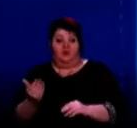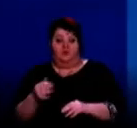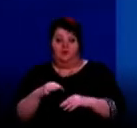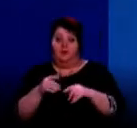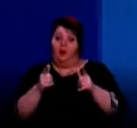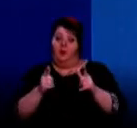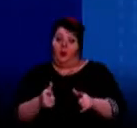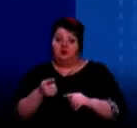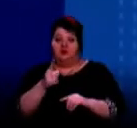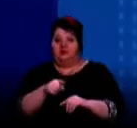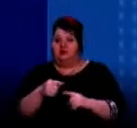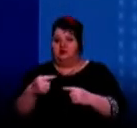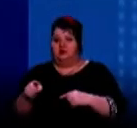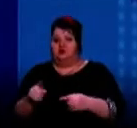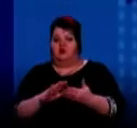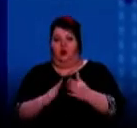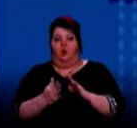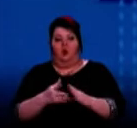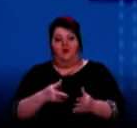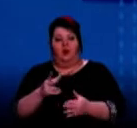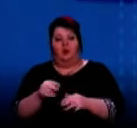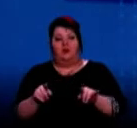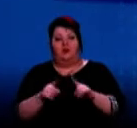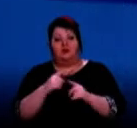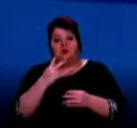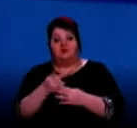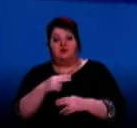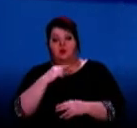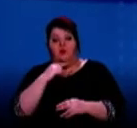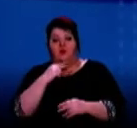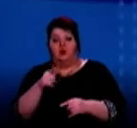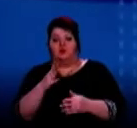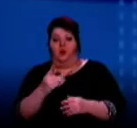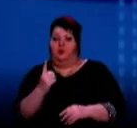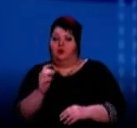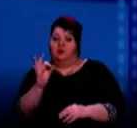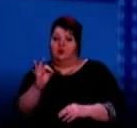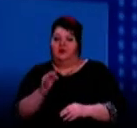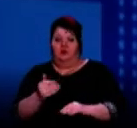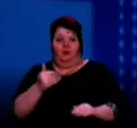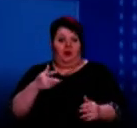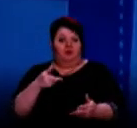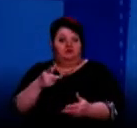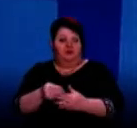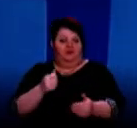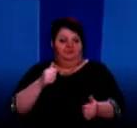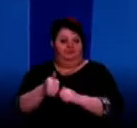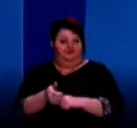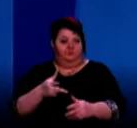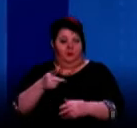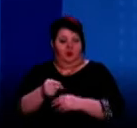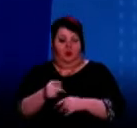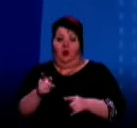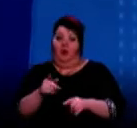погоджуєтесь на ті чи інші умови оплати, також звертайте увагу, чи це буде 100% передоплата, чи це буде оплата вже